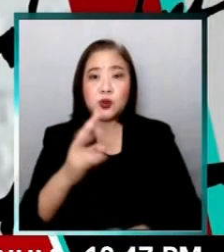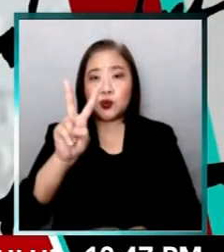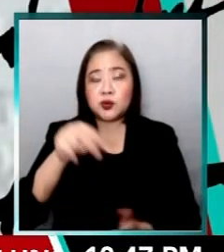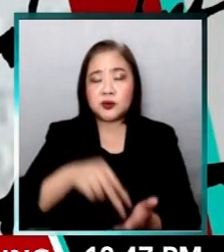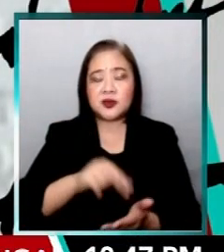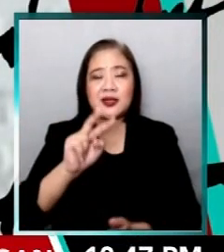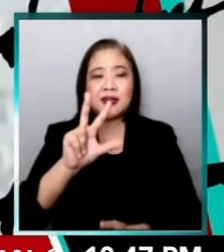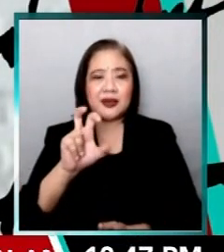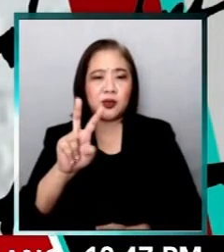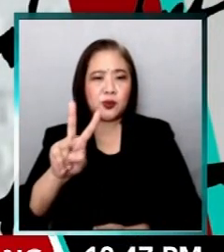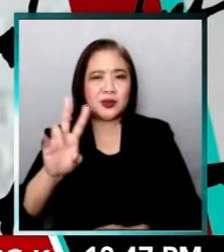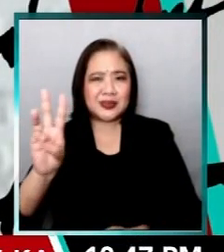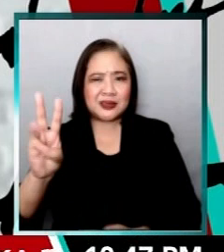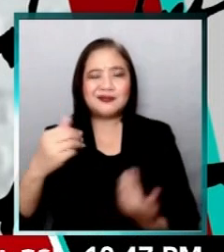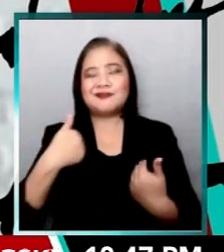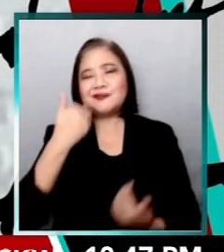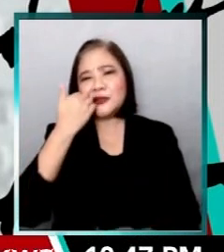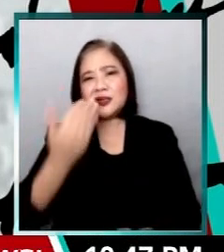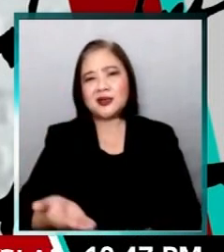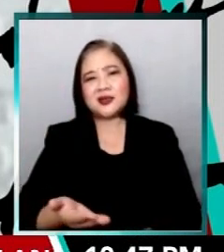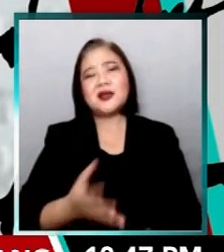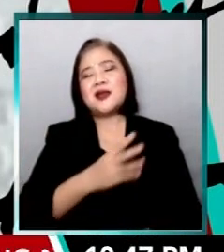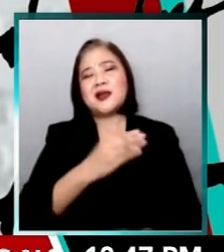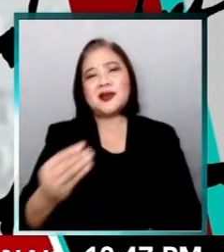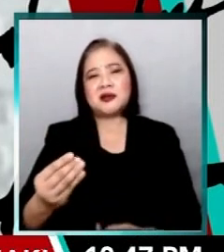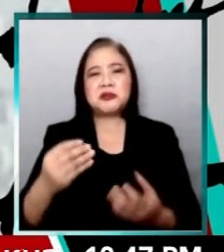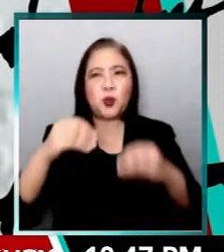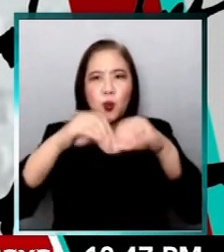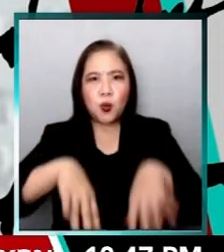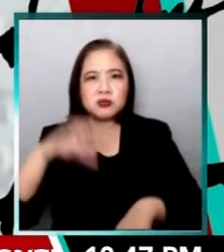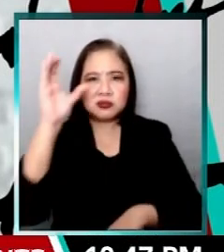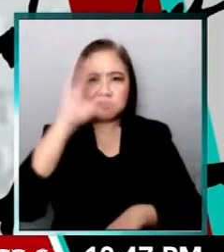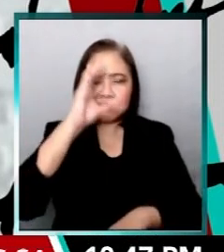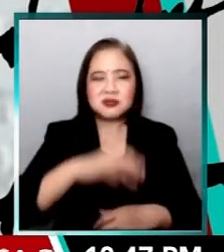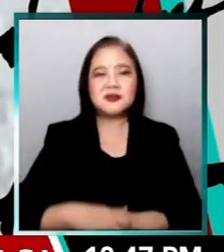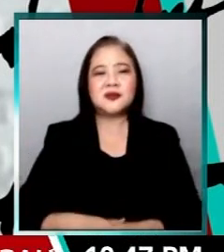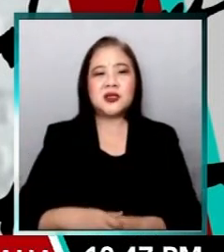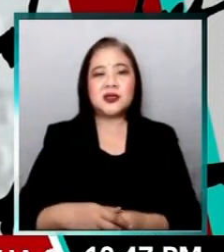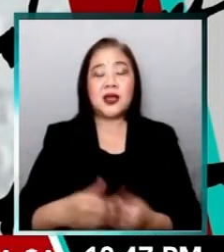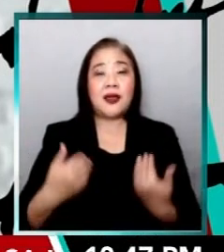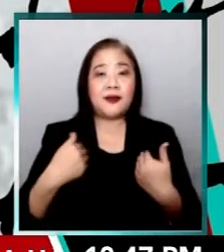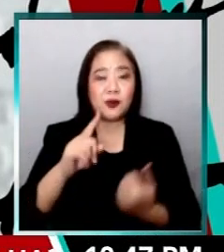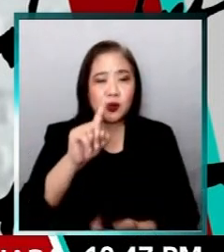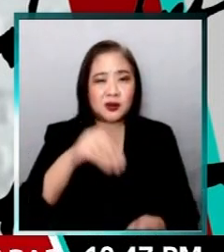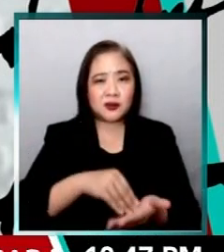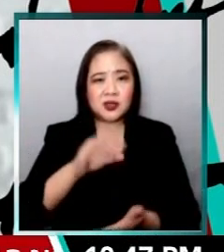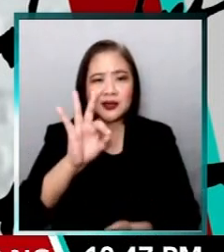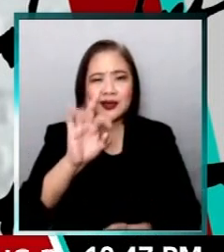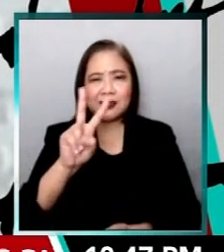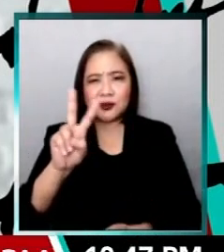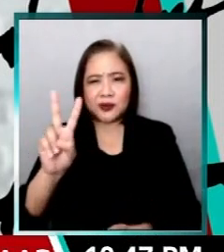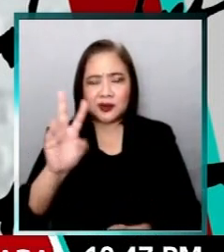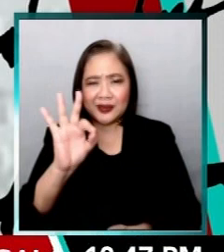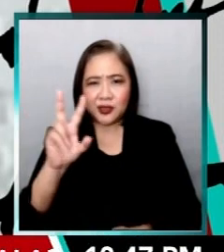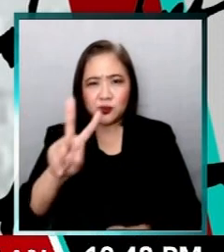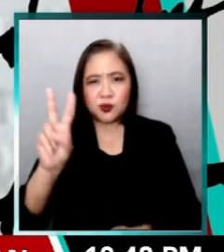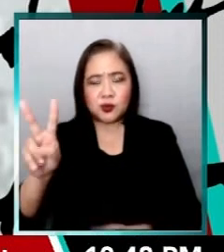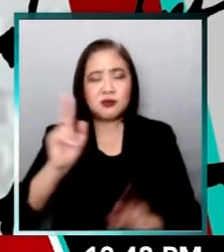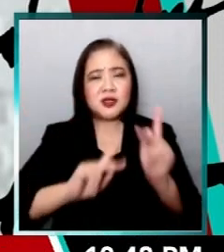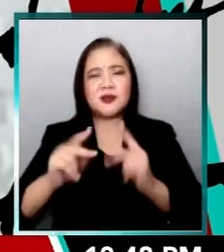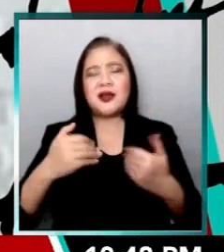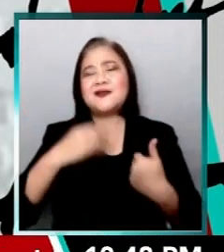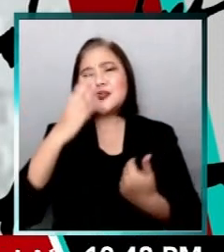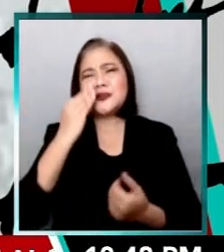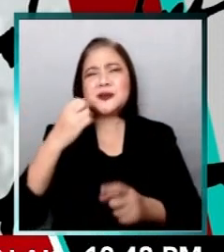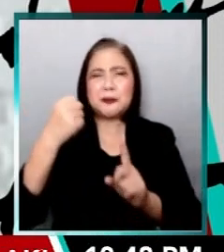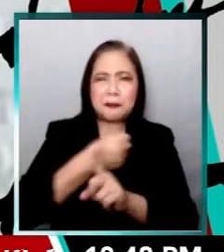2,326 ang napatay at nawala. Higit 1,900 ang nakaranas ng iba't ibang klase ng torture, kabilang